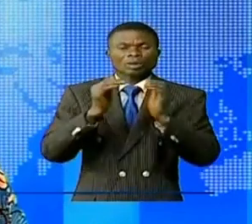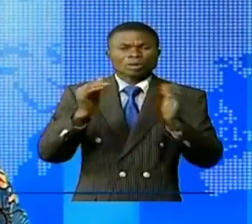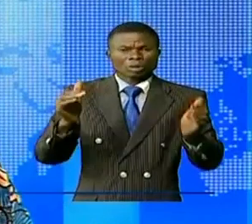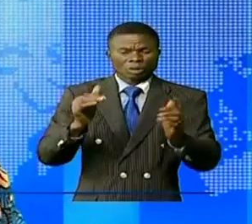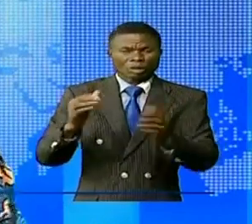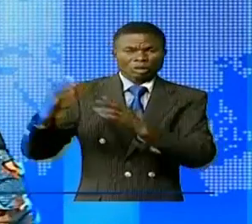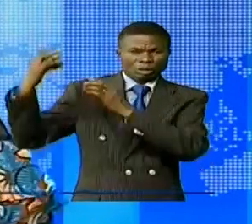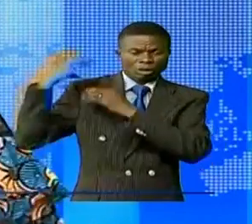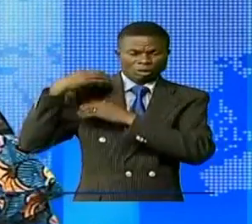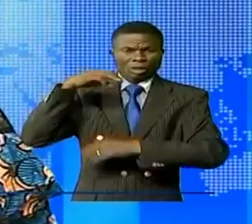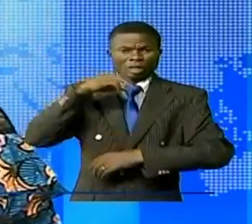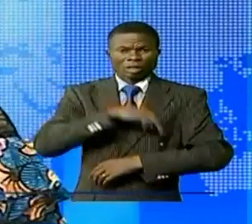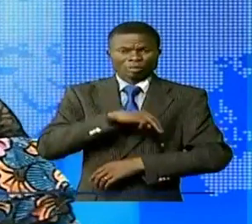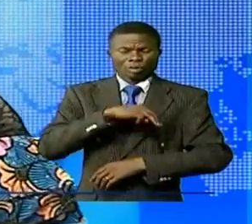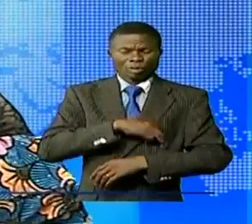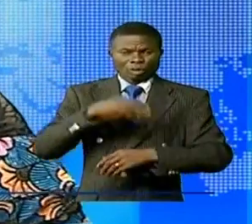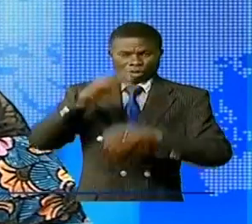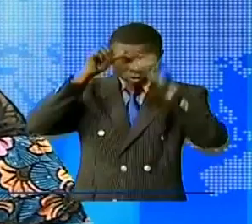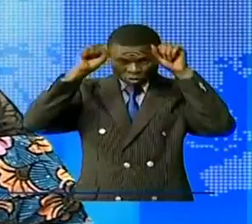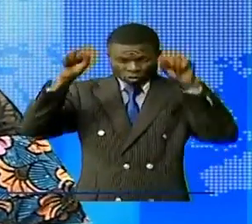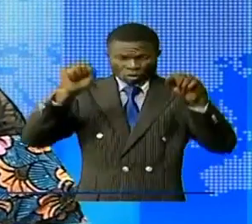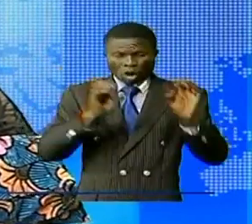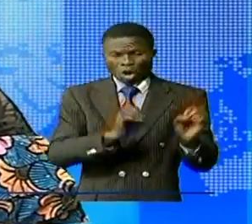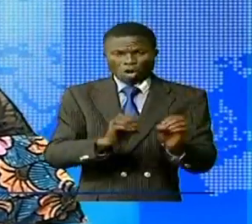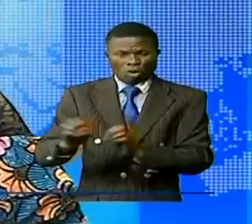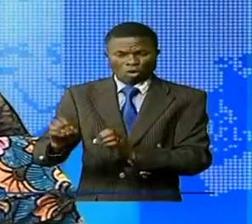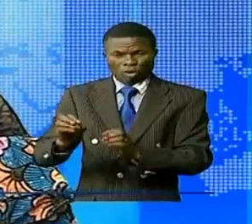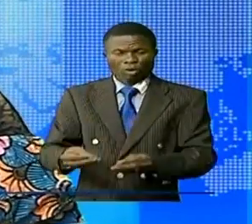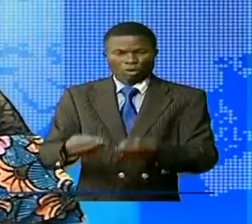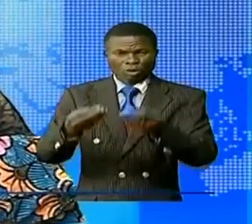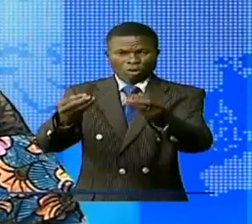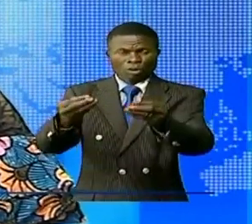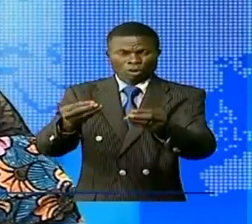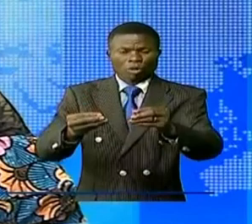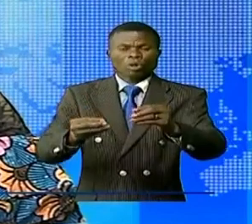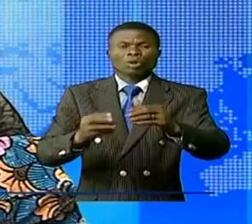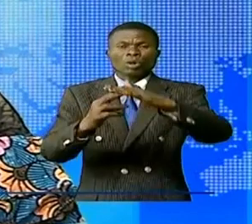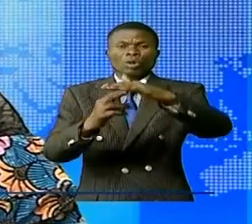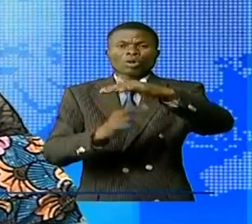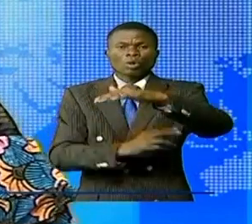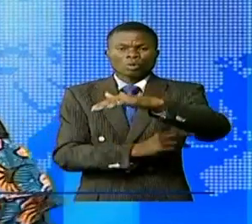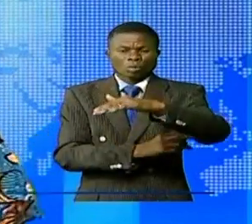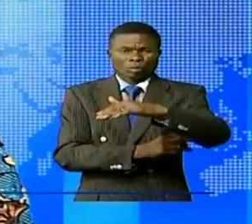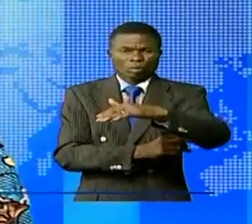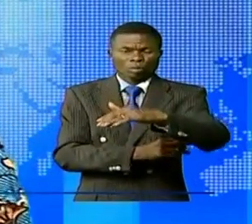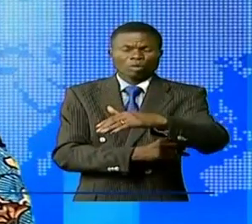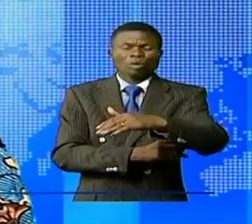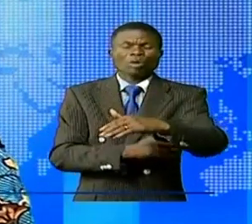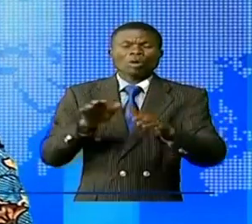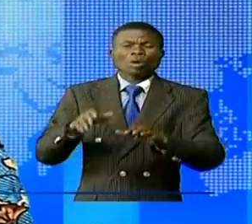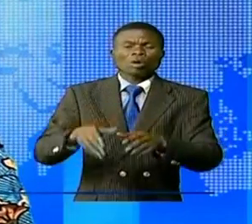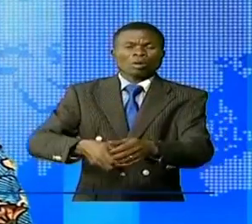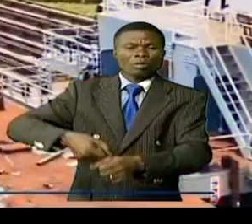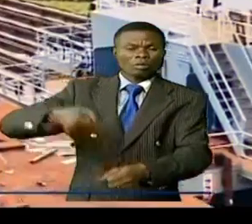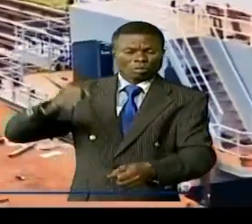de mission du président de la République, a procédé à la remise de ce pont flottant. C'est un commentaire de Gina Wabiwa.